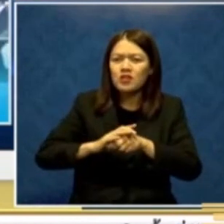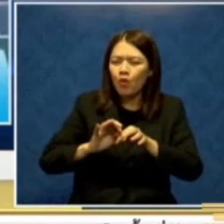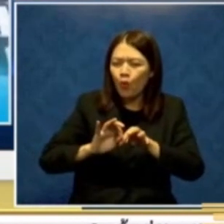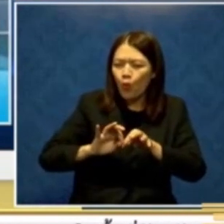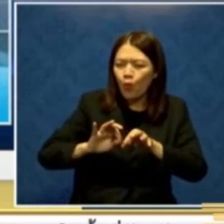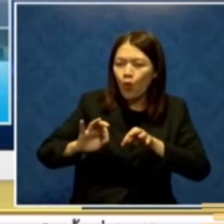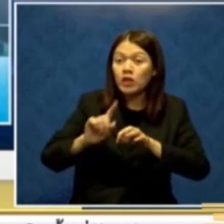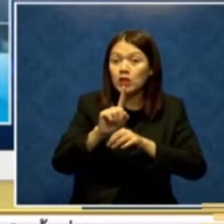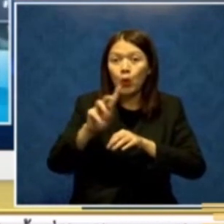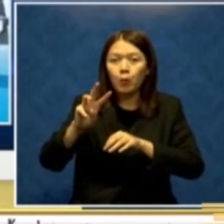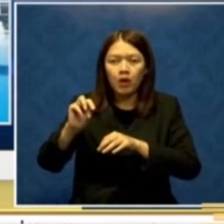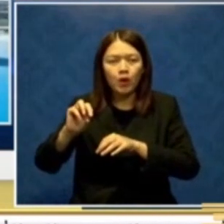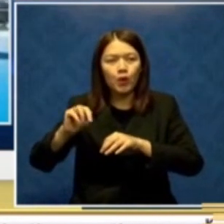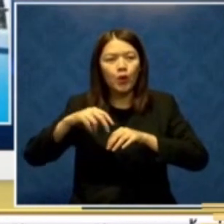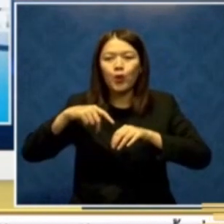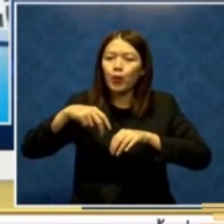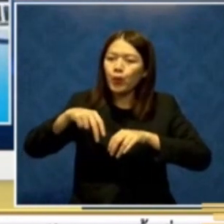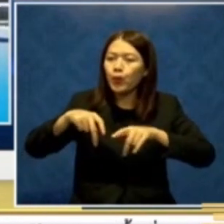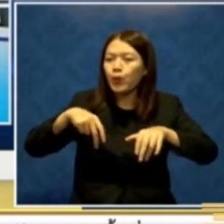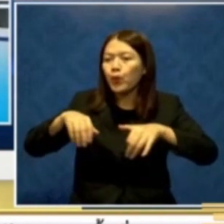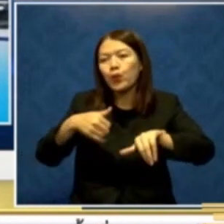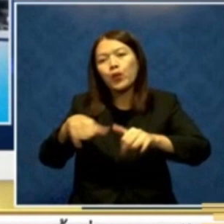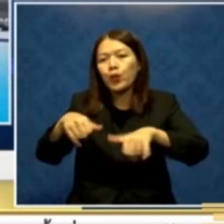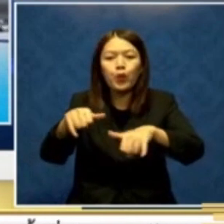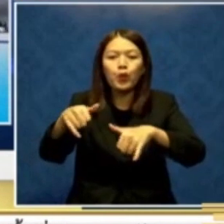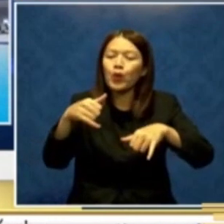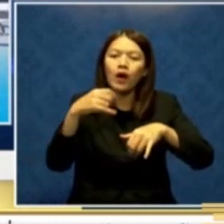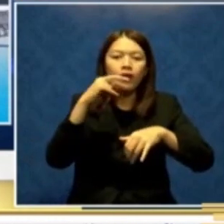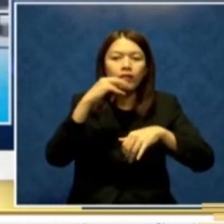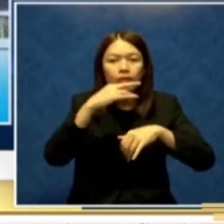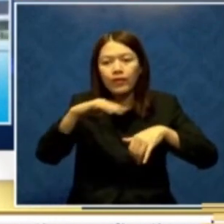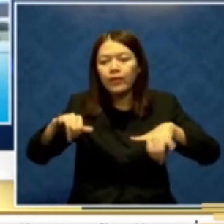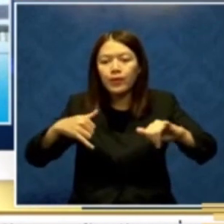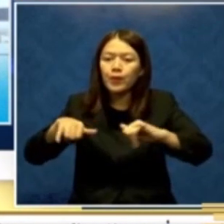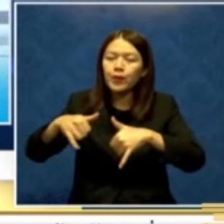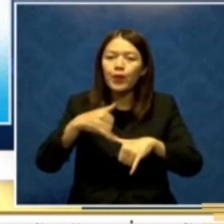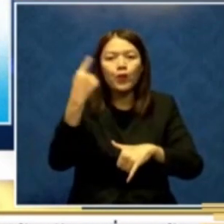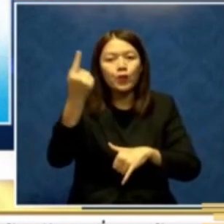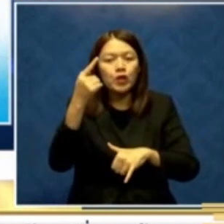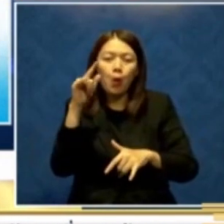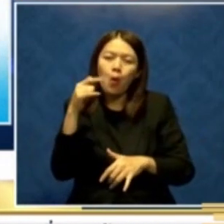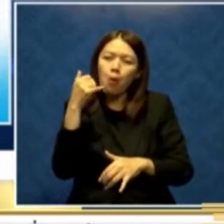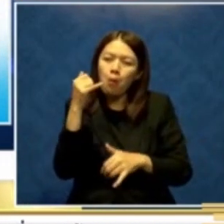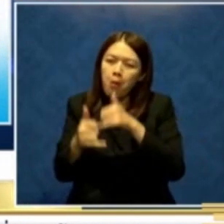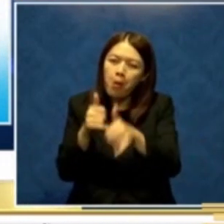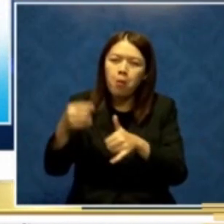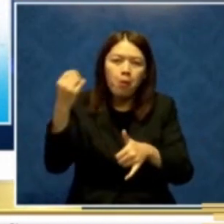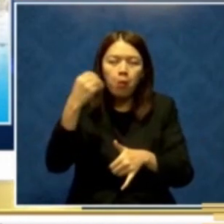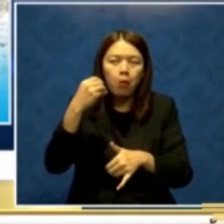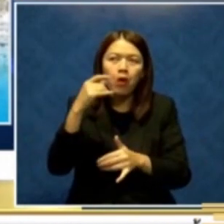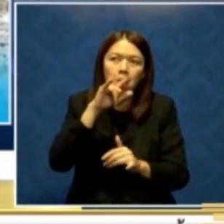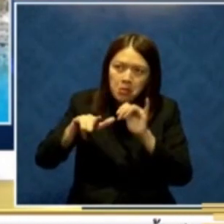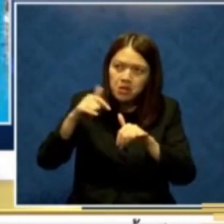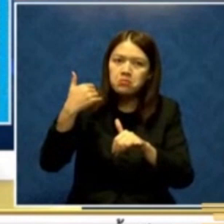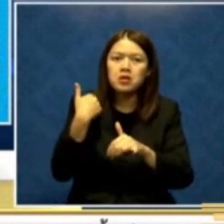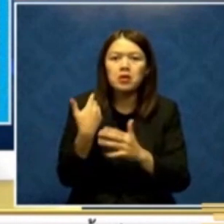วประมาณ 1 กิโลเมตรทำให้เป็จดที่มีนกท่องเที่ยวลงเล่นน้ำกันและมนักท่องเที่ยวมาเที่ยวเดือนละ